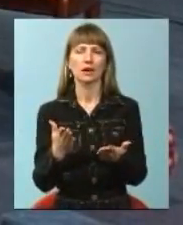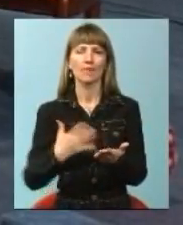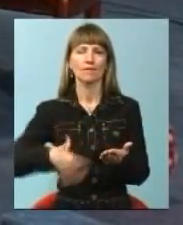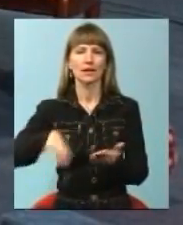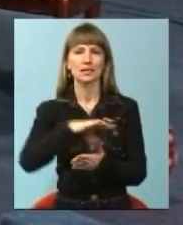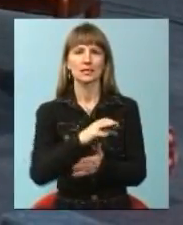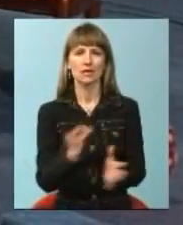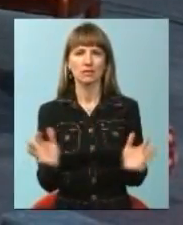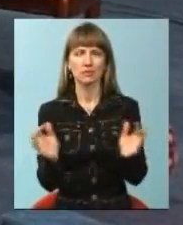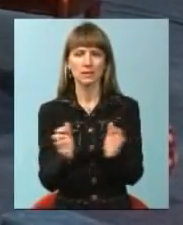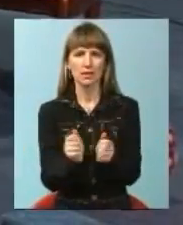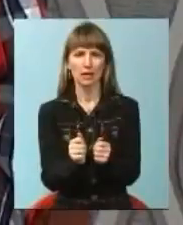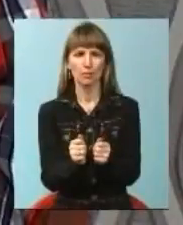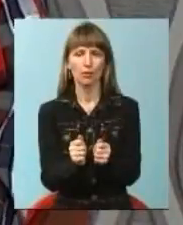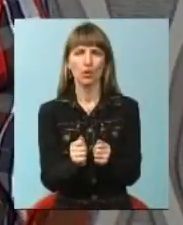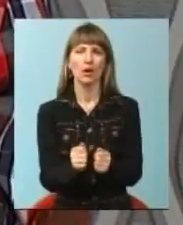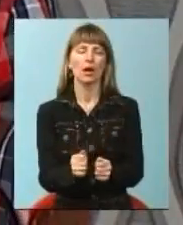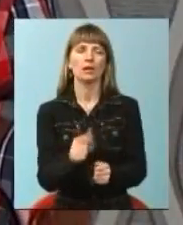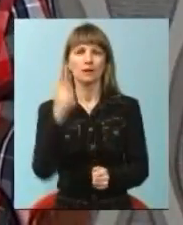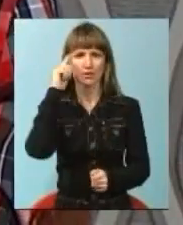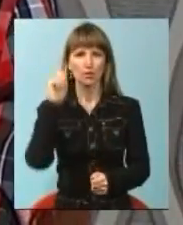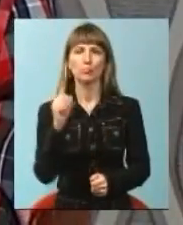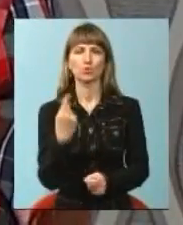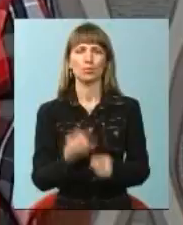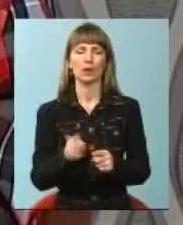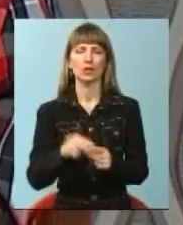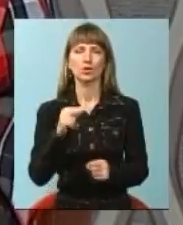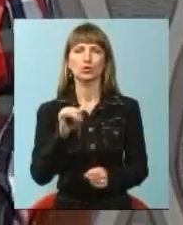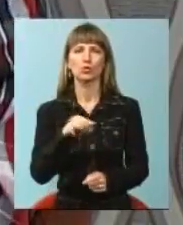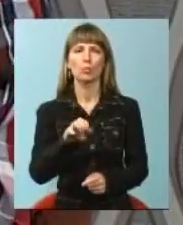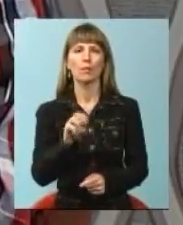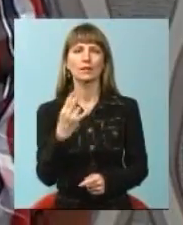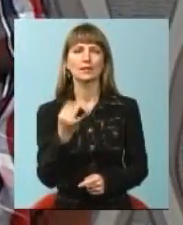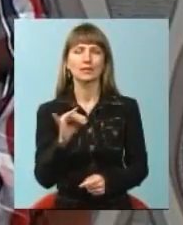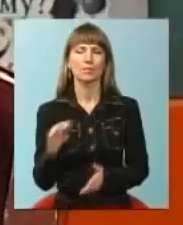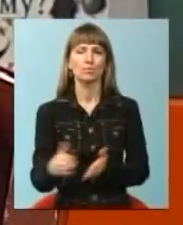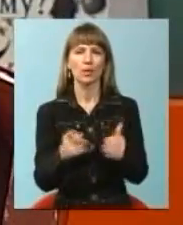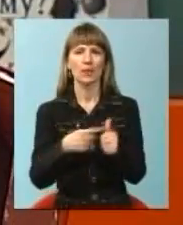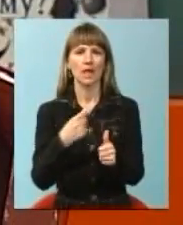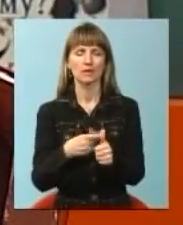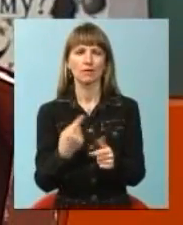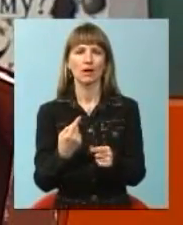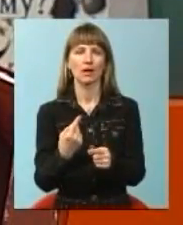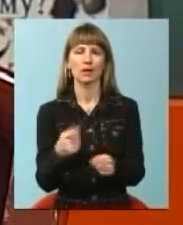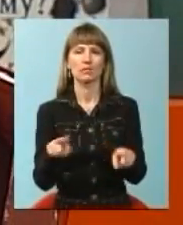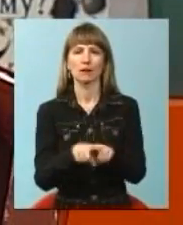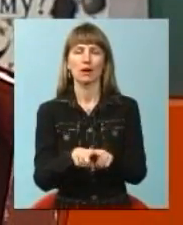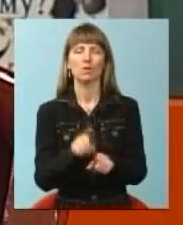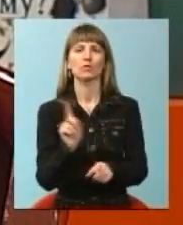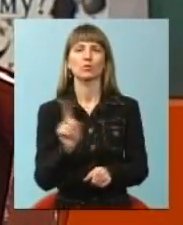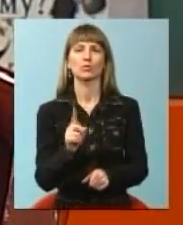стримує. А чи відома тобі легенда, чому саме цей Чумацький шлях назвали Чумацьким шляхом? Тому що